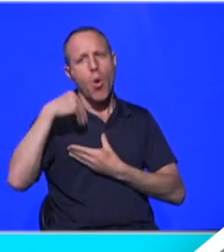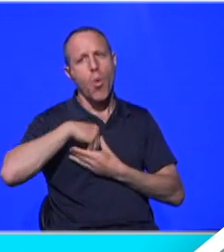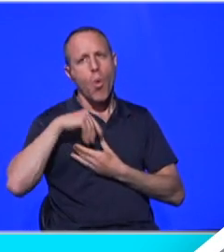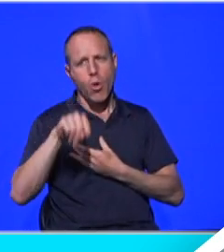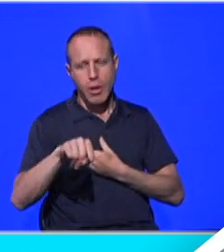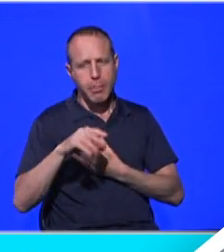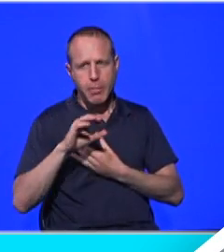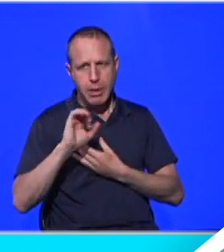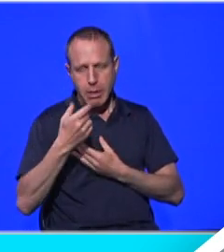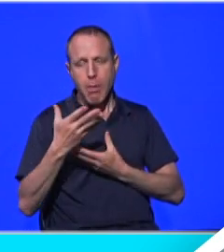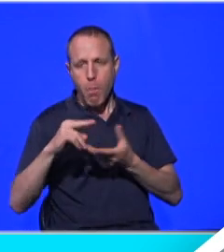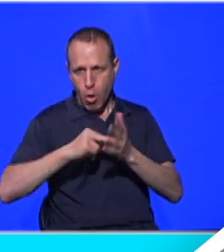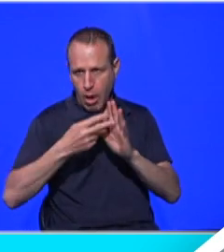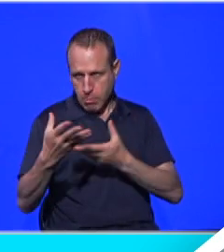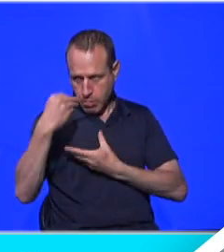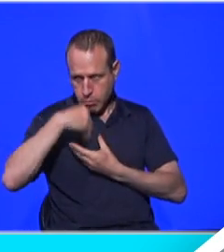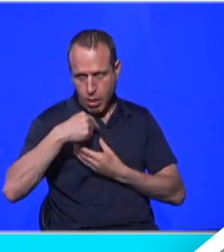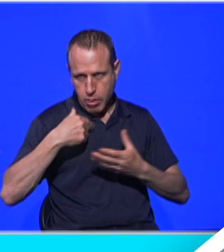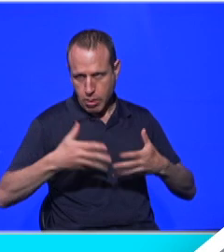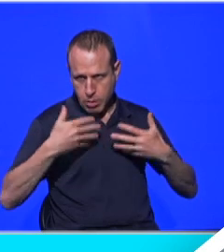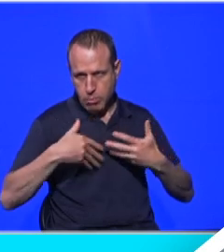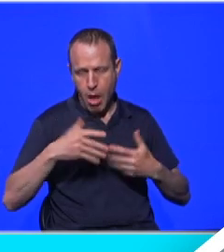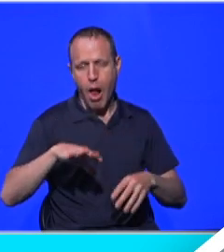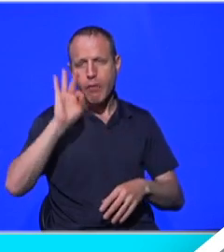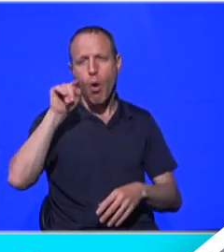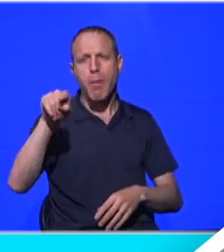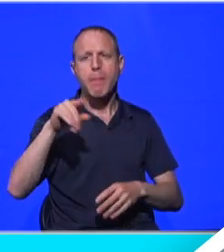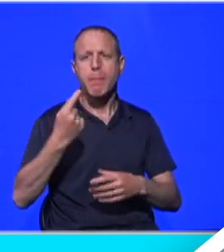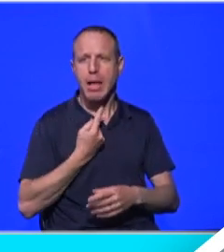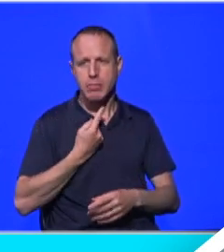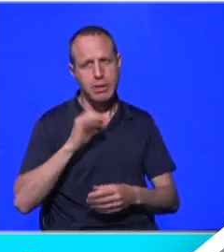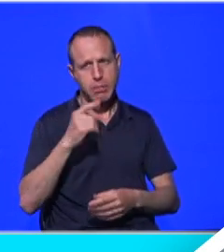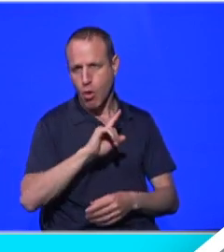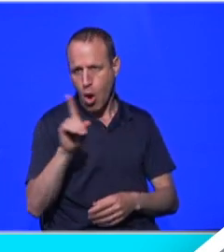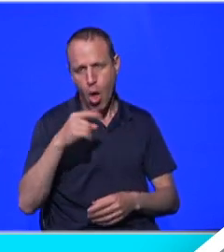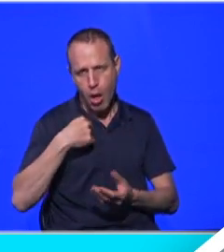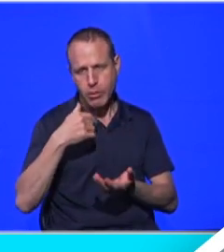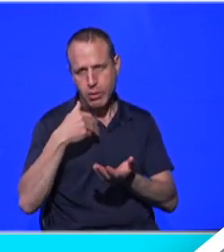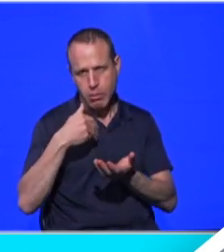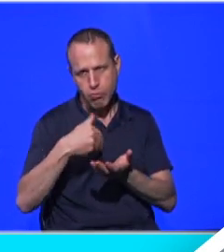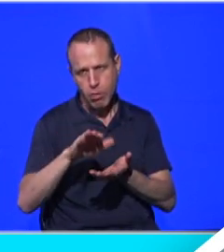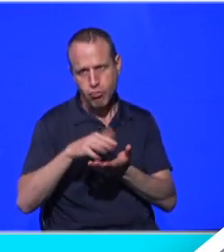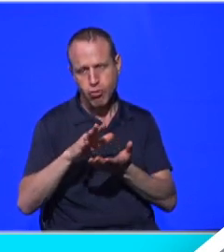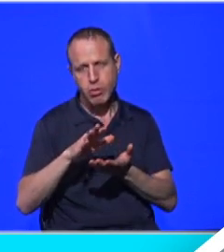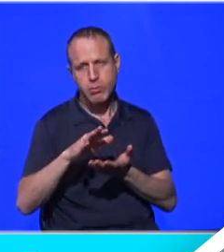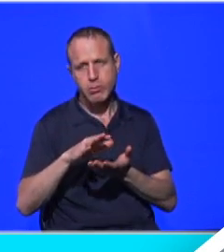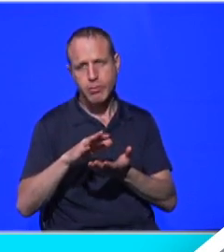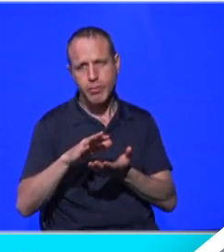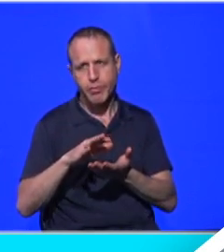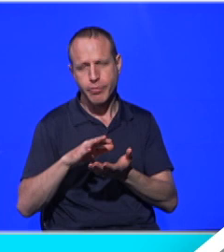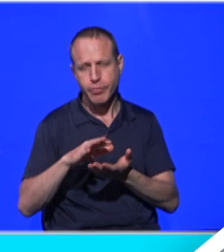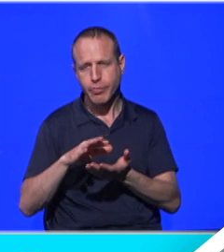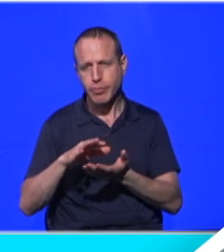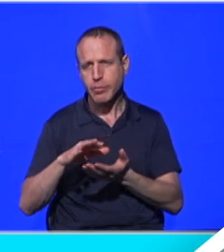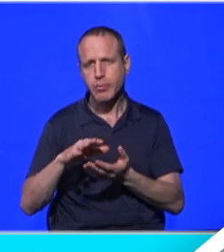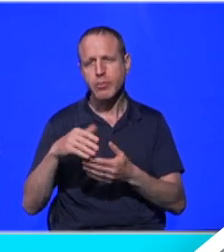היה והפוליטיקאים יאמצו אותם, אני אשמח להצביע עליהם בעצמי. הבנתי, ואם לא, אז אני אמשיך, אנחנו נמשיך להציג בפני